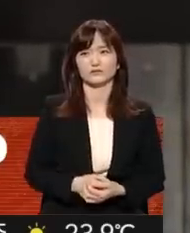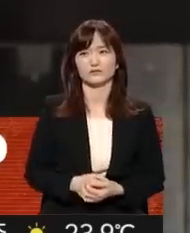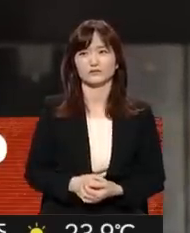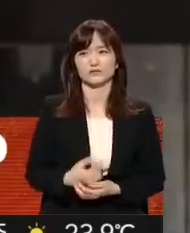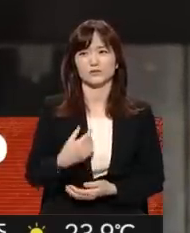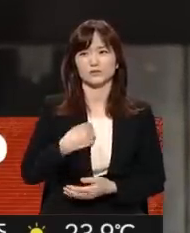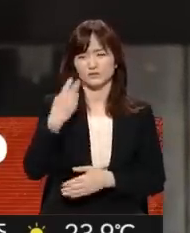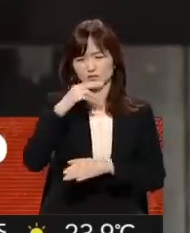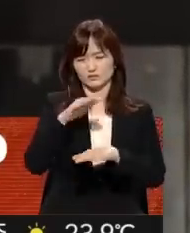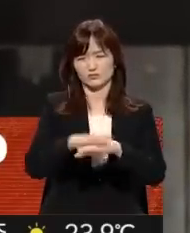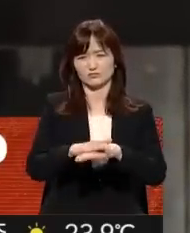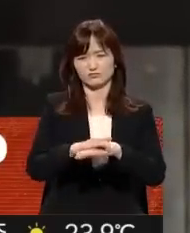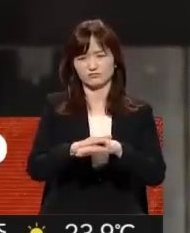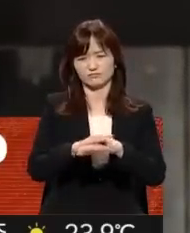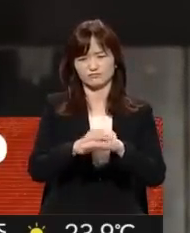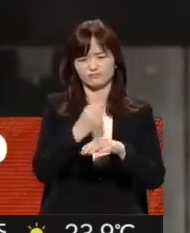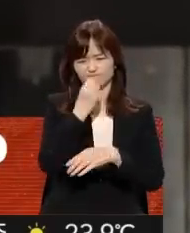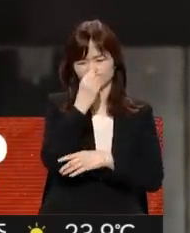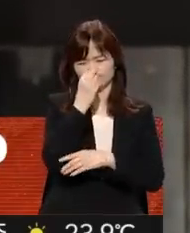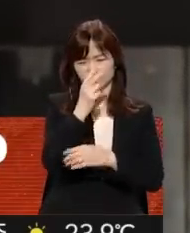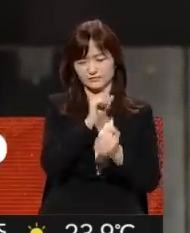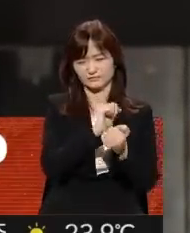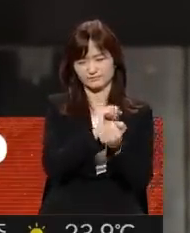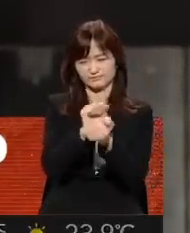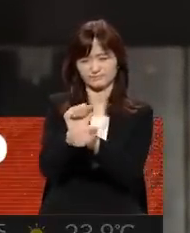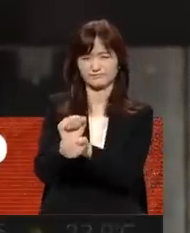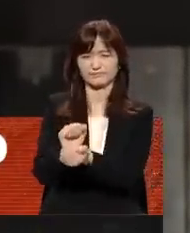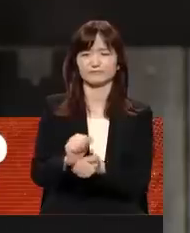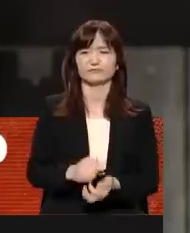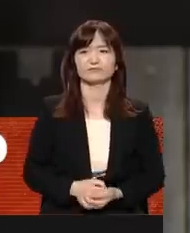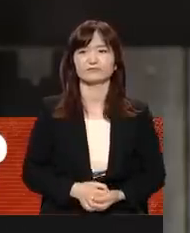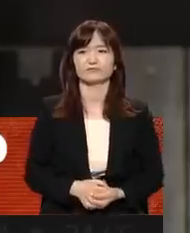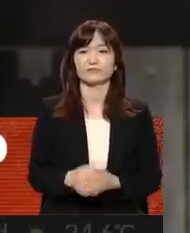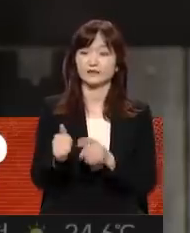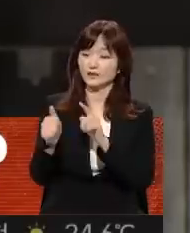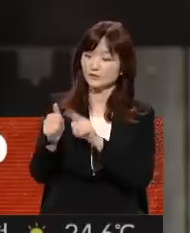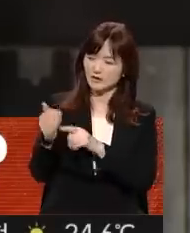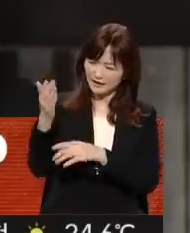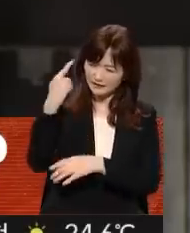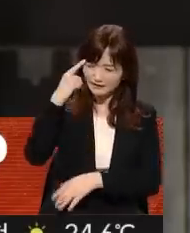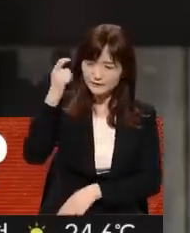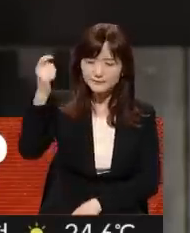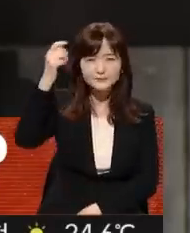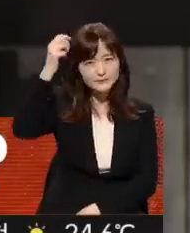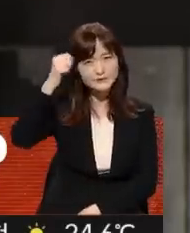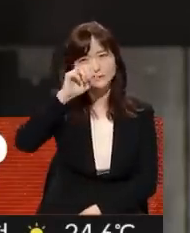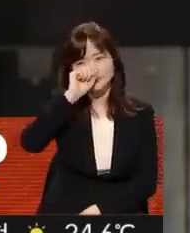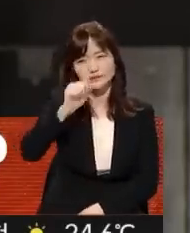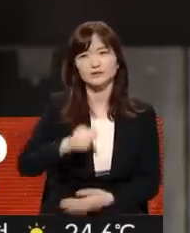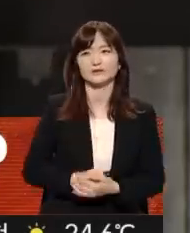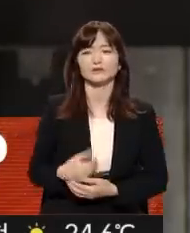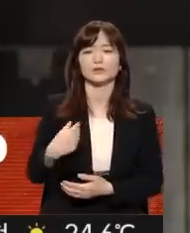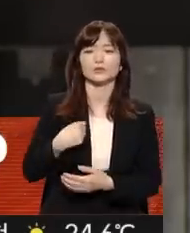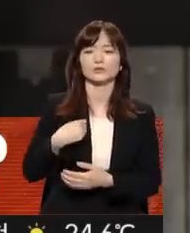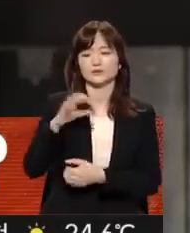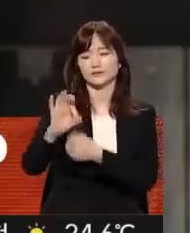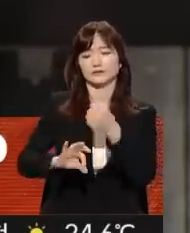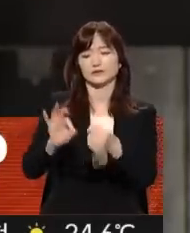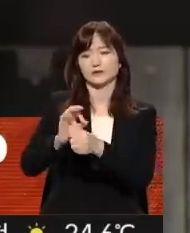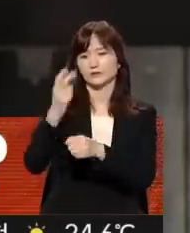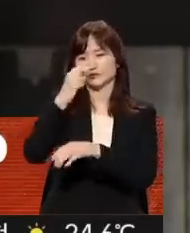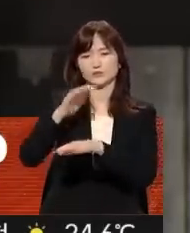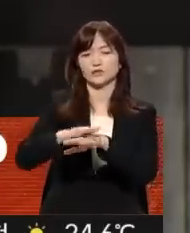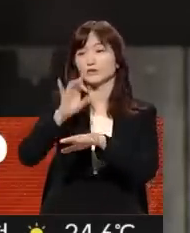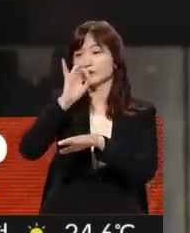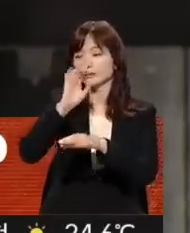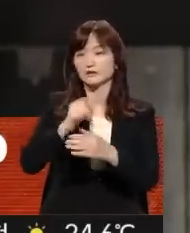껴요. 다른 옷까지. 그래서 저분이 옛날 그 추억을 기억하는 건 좋지만은 옷을 10년씩 보관하는 거 아니기 때문에 그리고